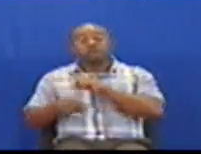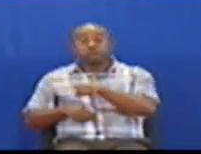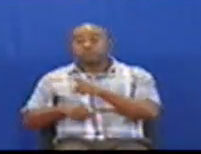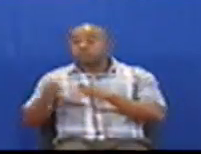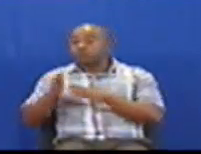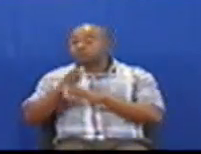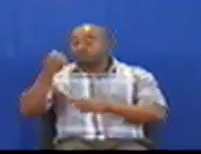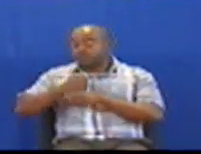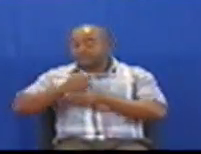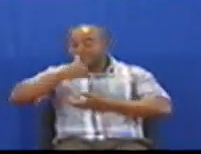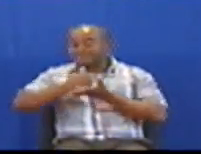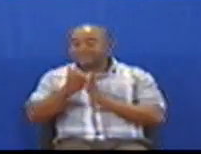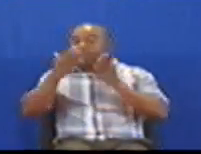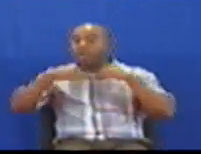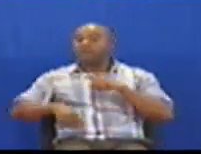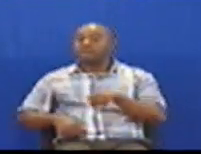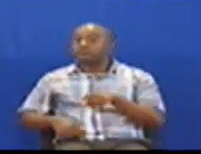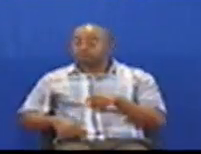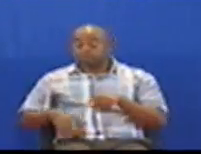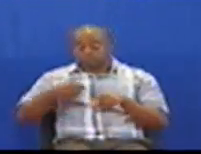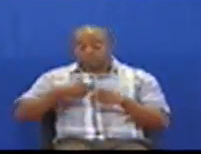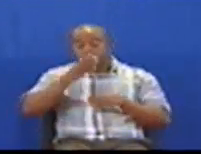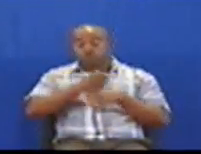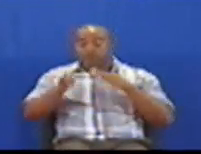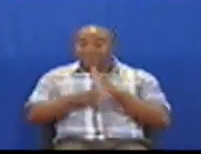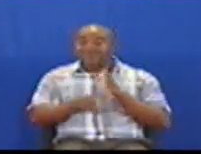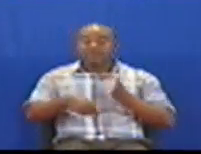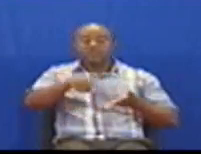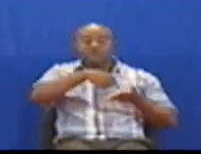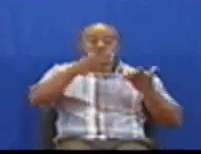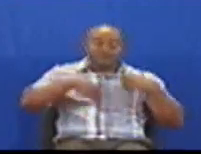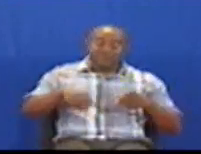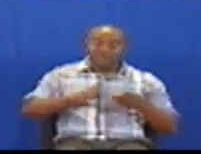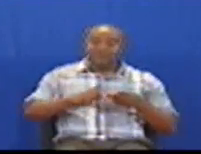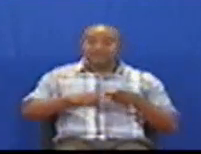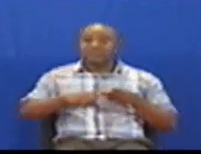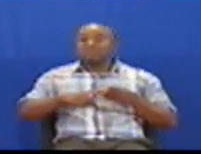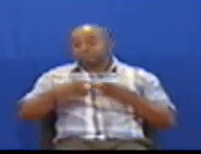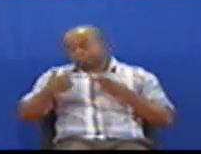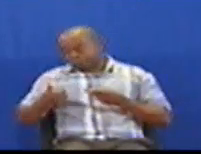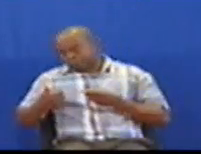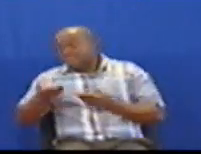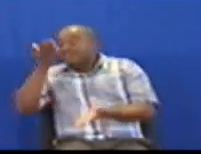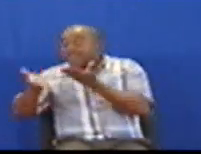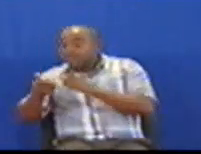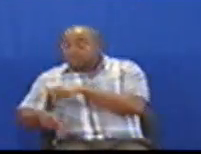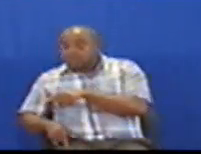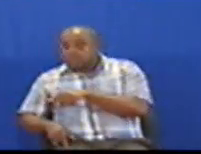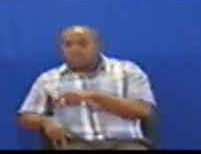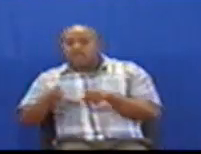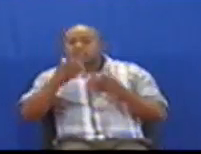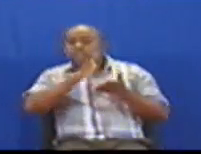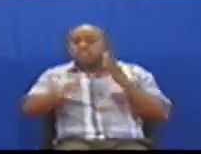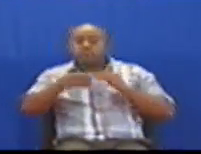wa sekta ya afya. Tumejenga zahanati, tumejenga vituo vya afya, zahanati na watumishi wawili, kituo cha afya na watumishi watatu.